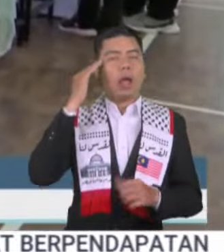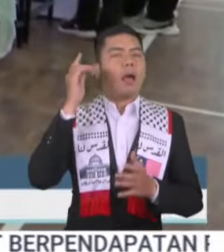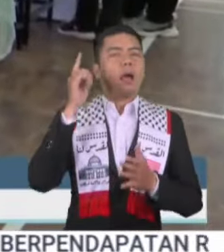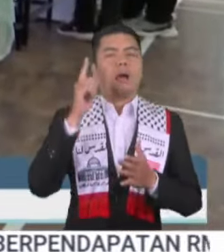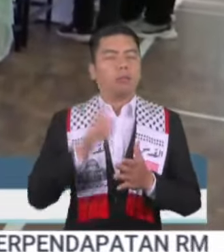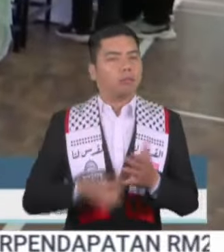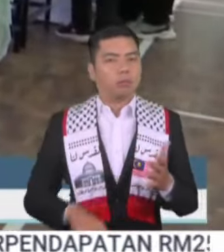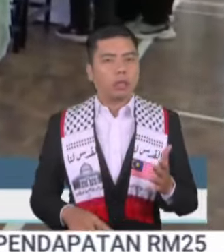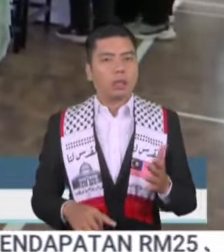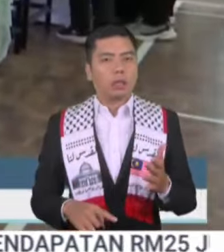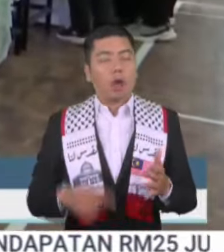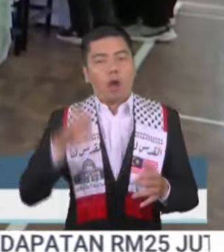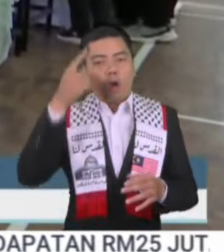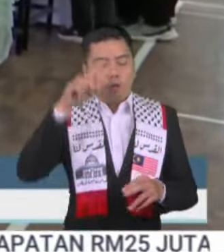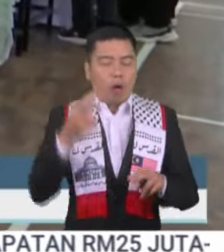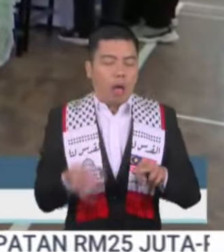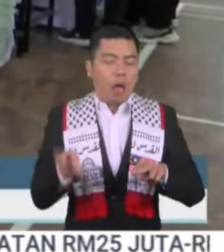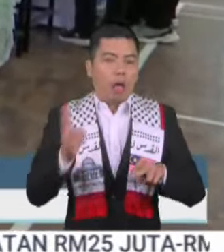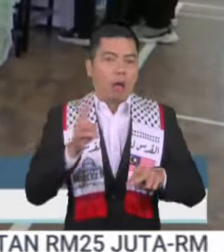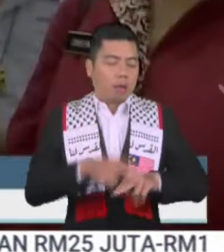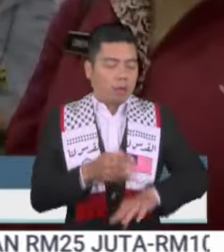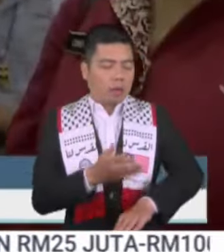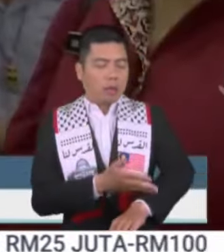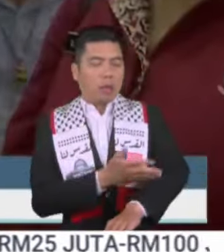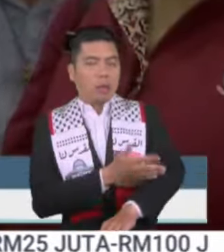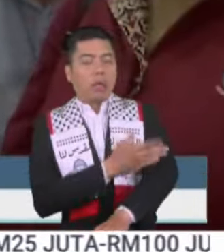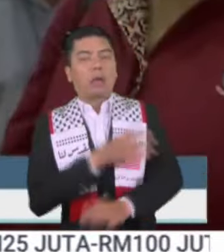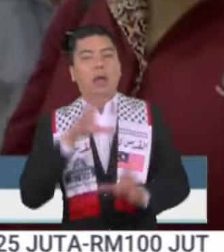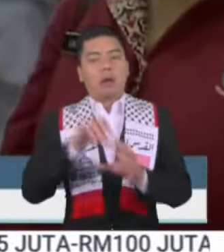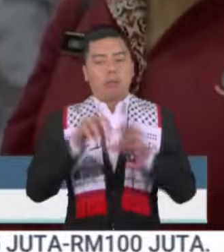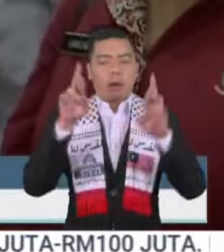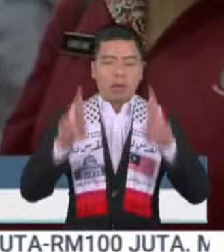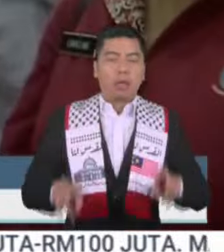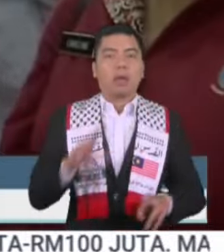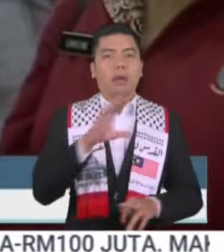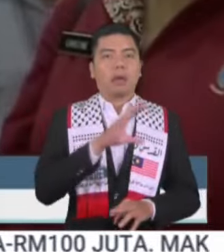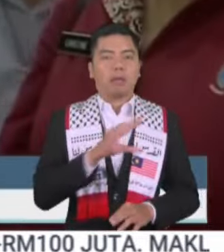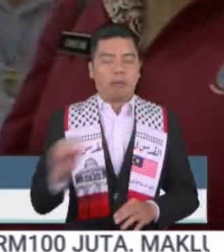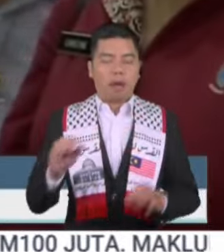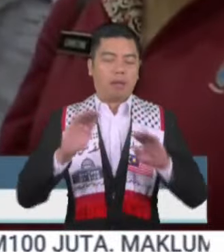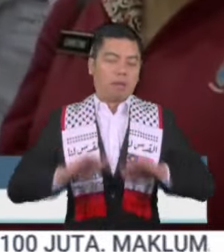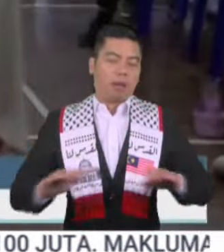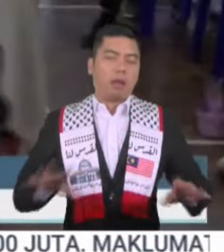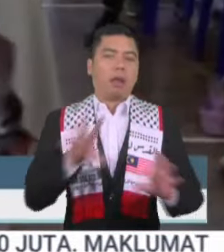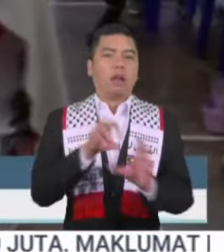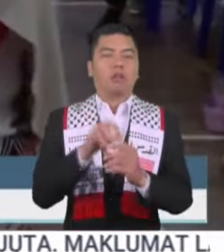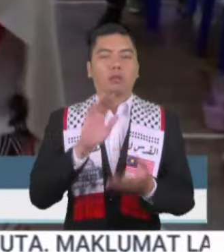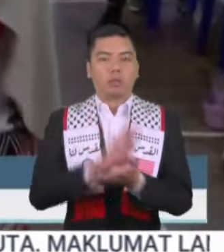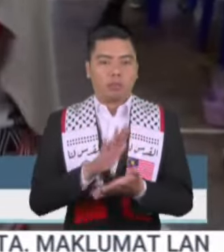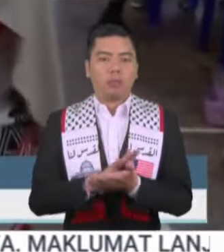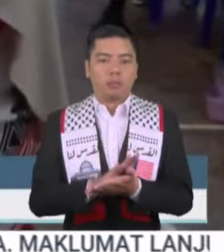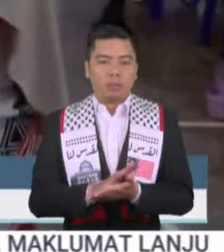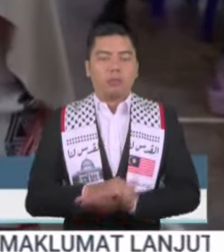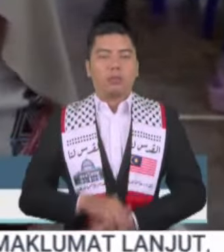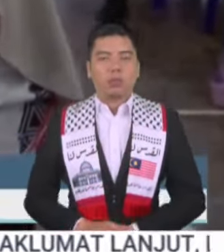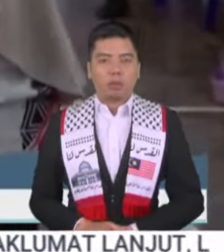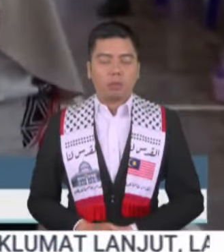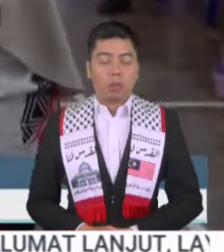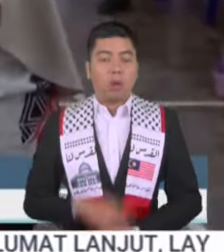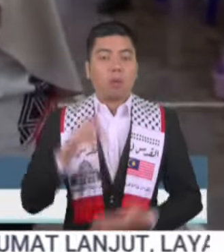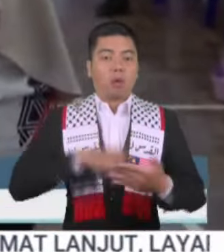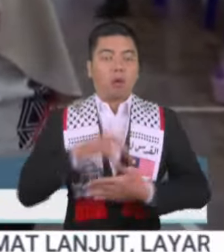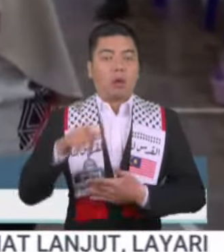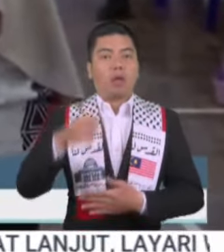perlu ditambah baik di peringkat rakyat dan juga anak-anak kita di sekolah inilaham ini